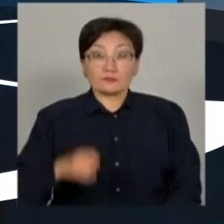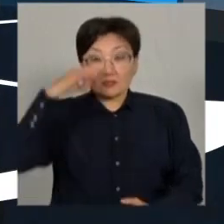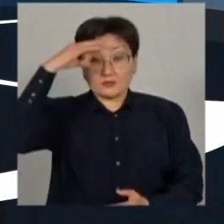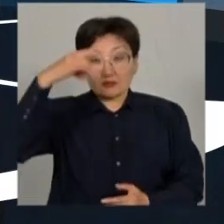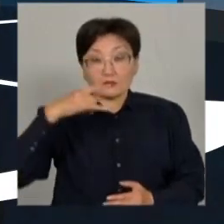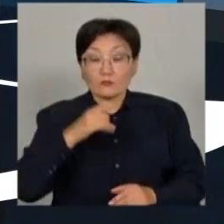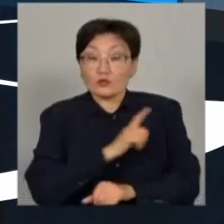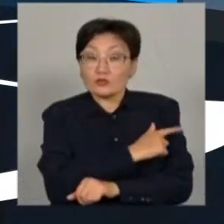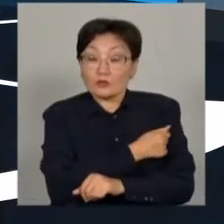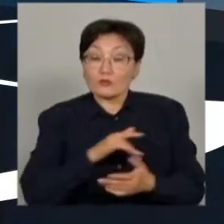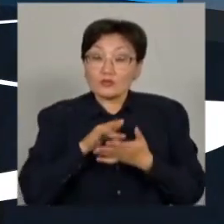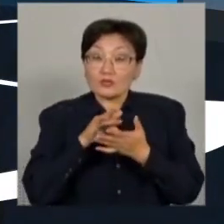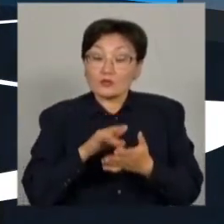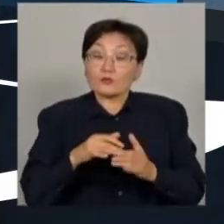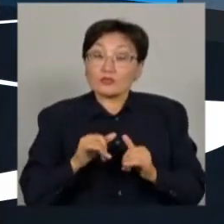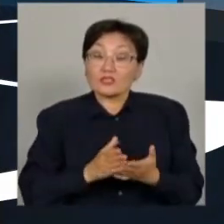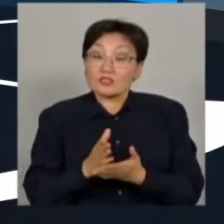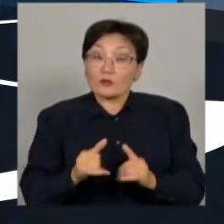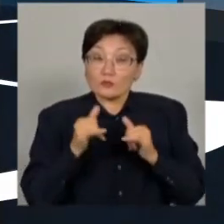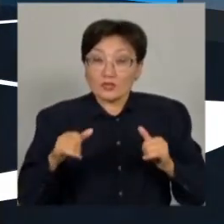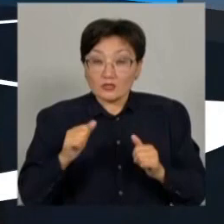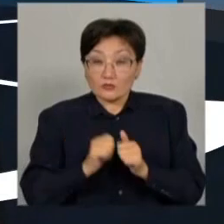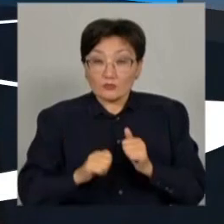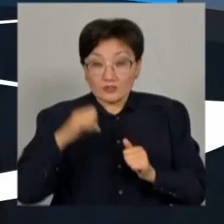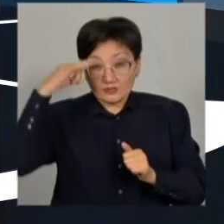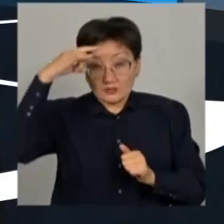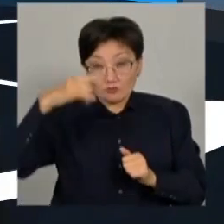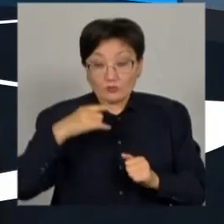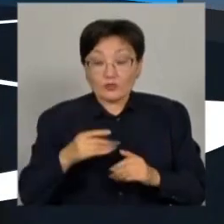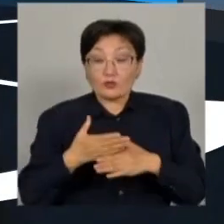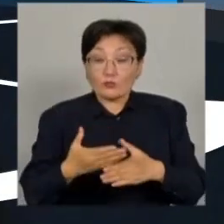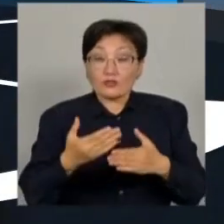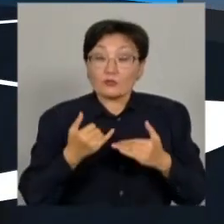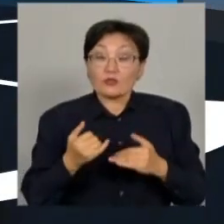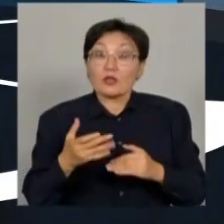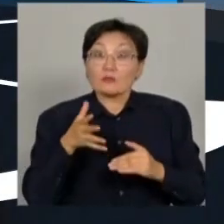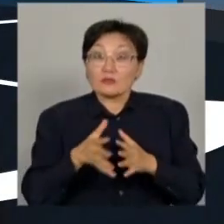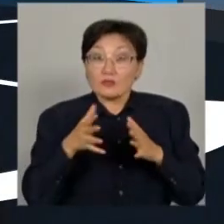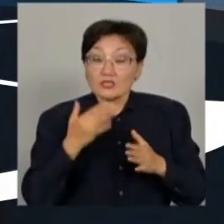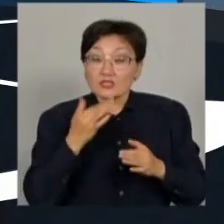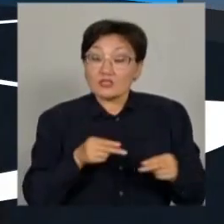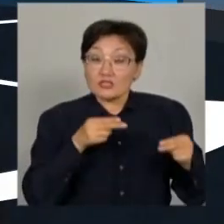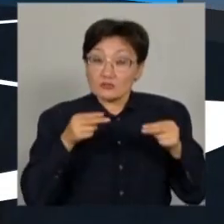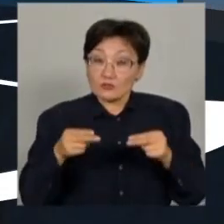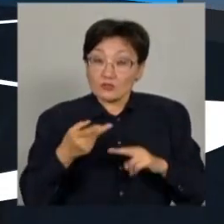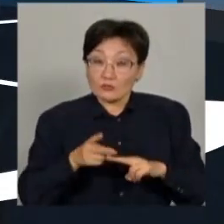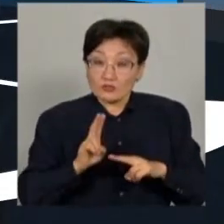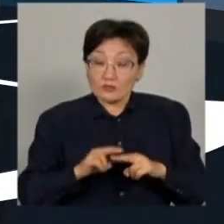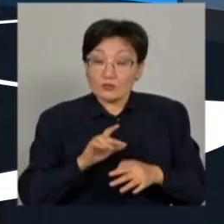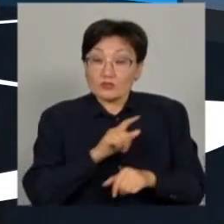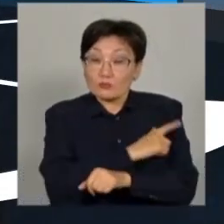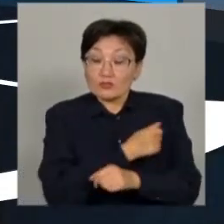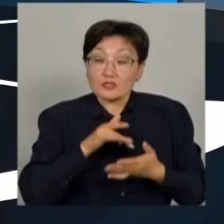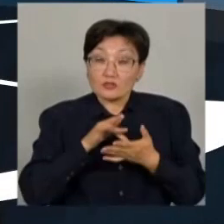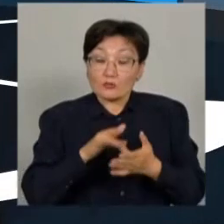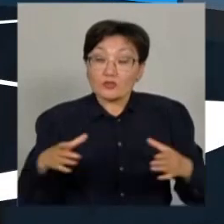Елімізде медициналық туризм ілгерілеуде. Жыл сайын Қазақстанға көмек алу үшін 5000-нан аса шетел азаматы келеді екен. Бұл туралы медициналық